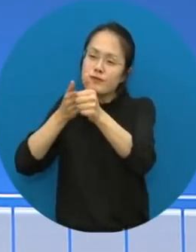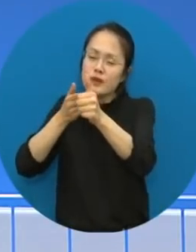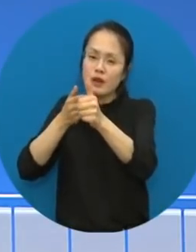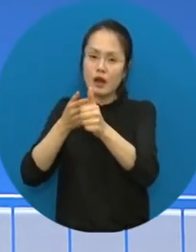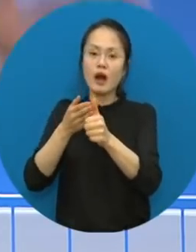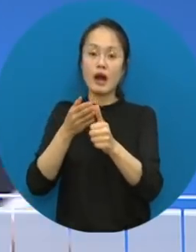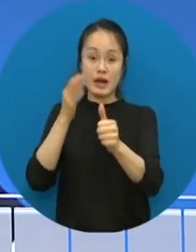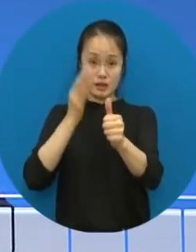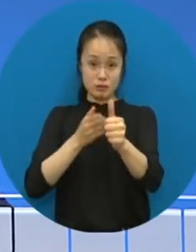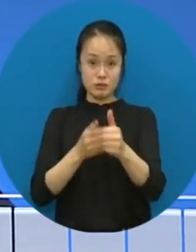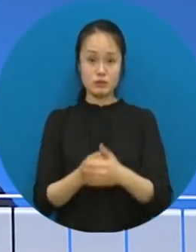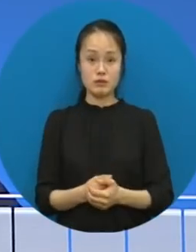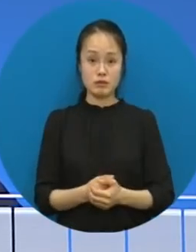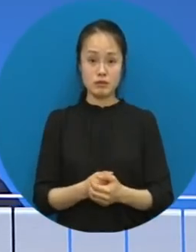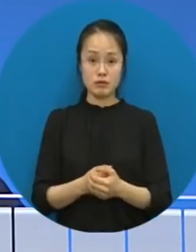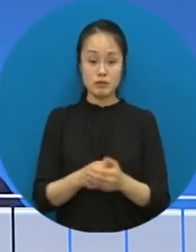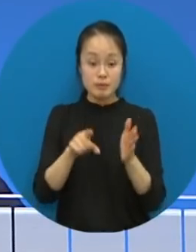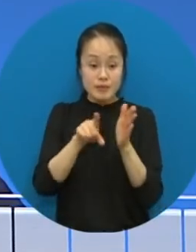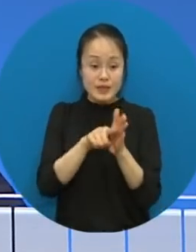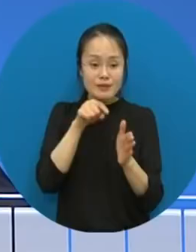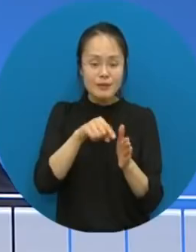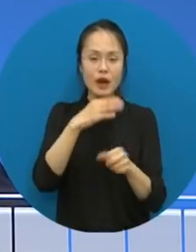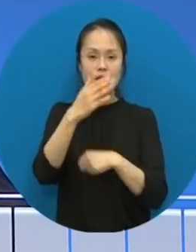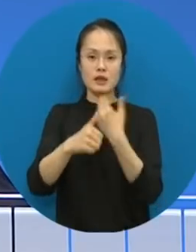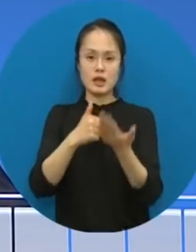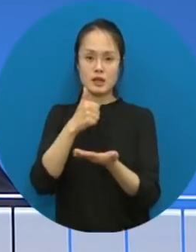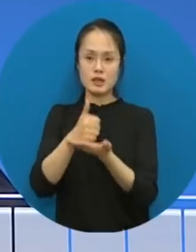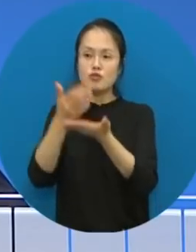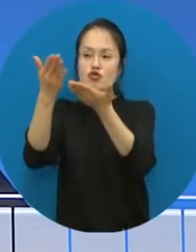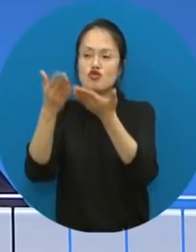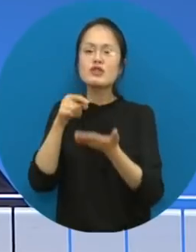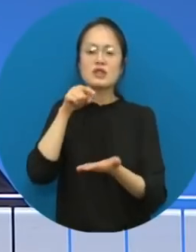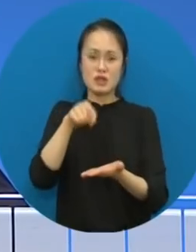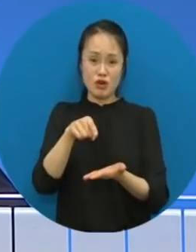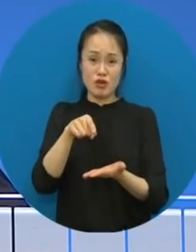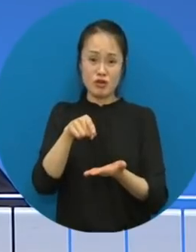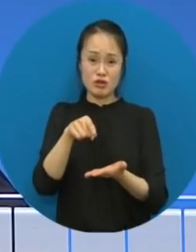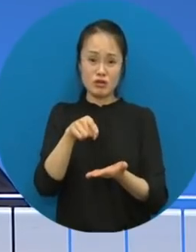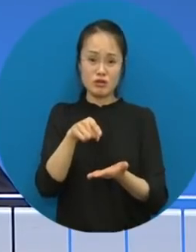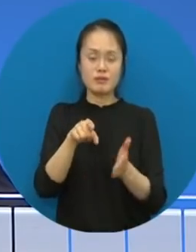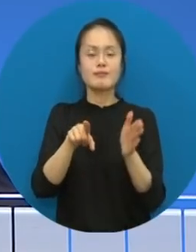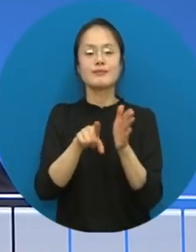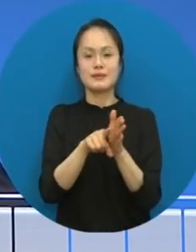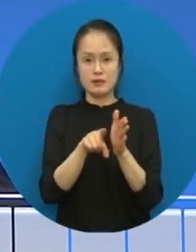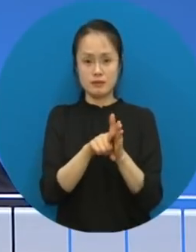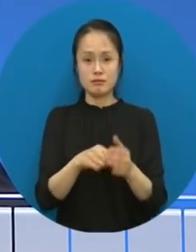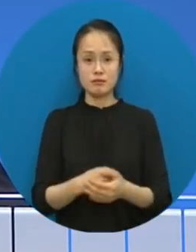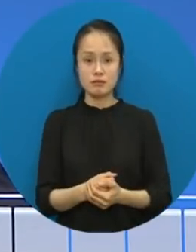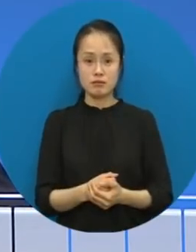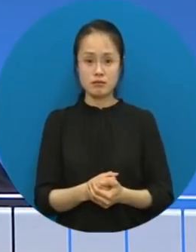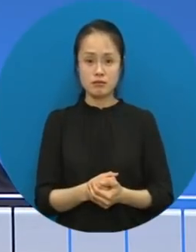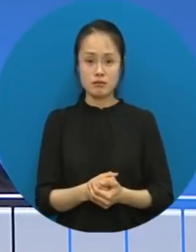하나님이 주셔야 되는 겁니다. 아멘. 그러면 아 가만 있어봐, 믿음이 없네. 하나님 믿음을 주십시오.